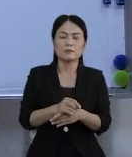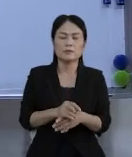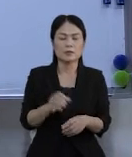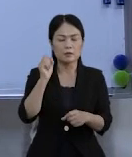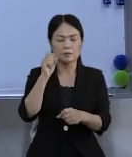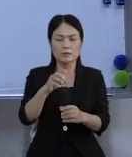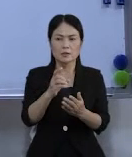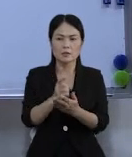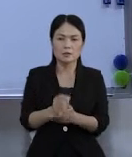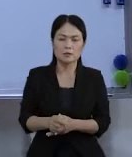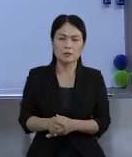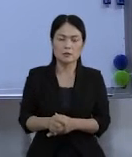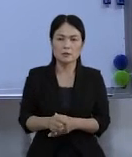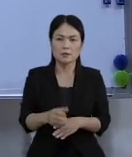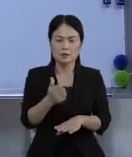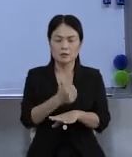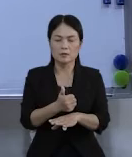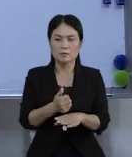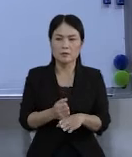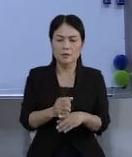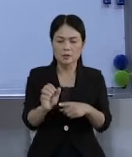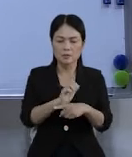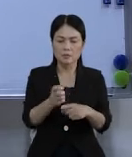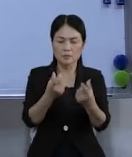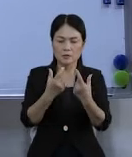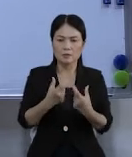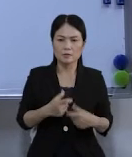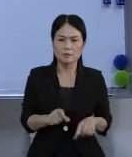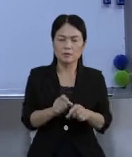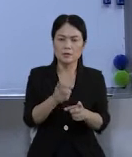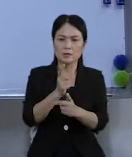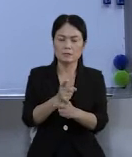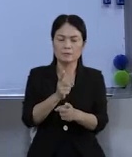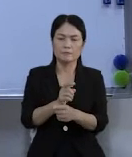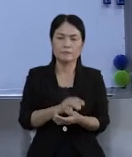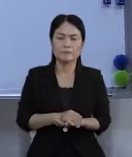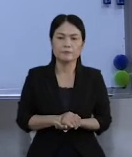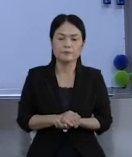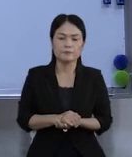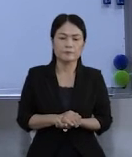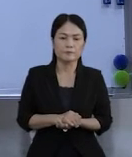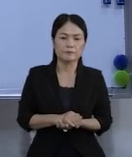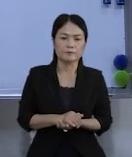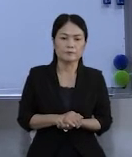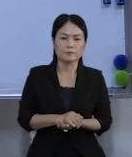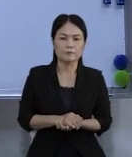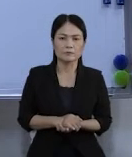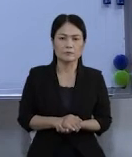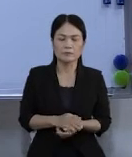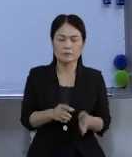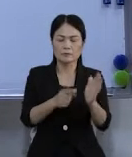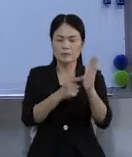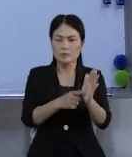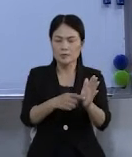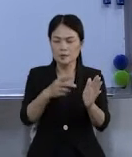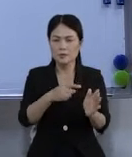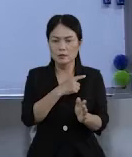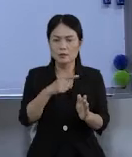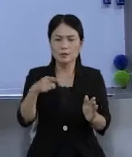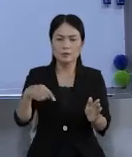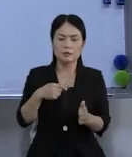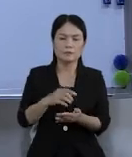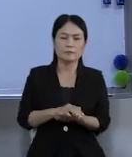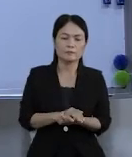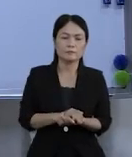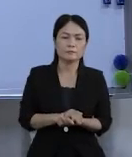vô nơi bà thiên chấm nọt, hai ban đọc sài đòi trầm trừ. Chà. Nhưng chẳng dương mơ ưu tiêu hòa dương.